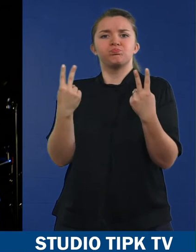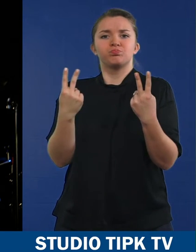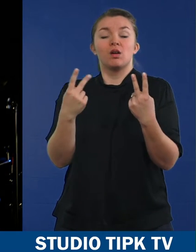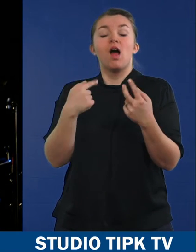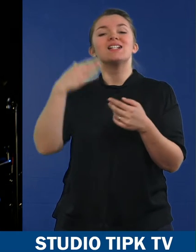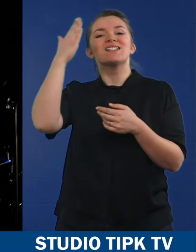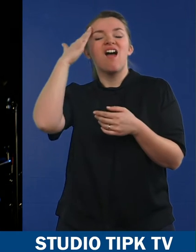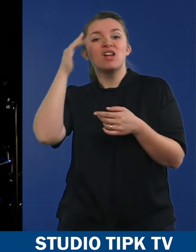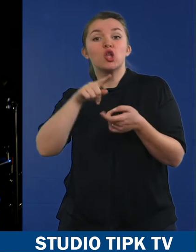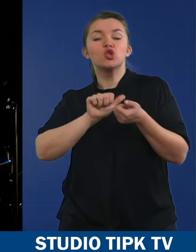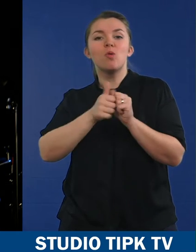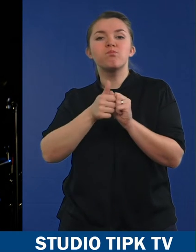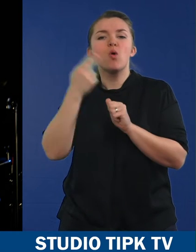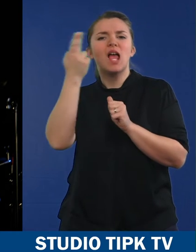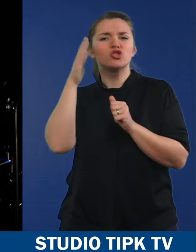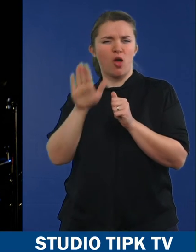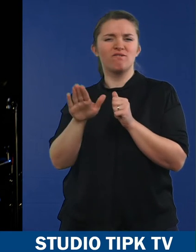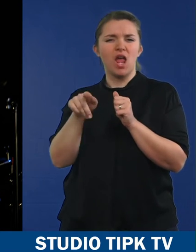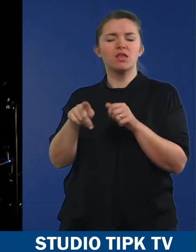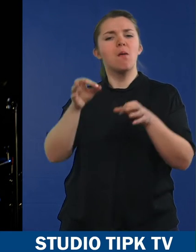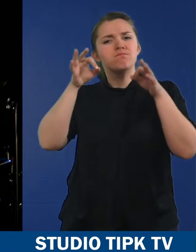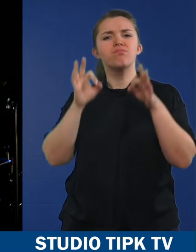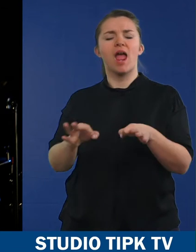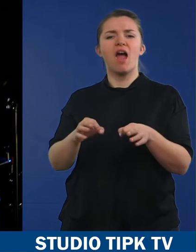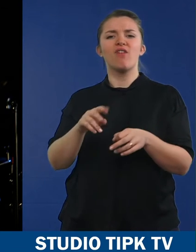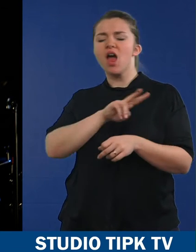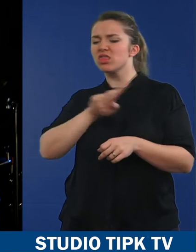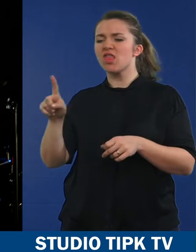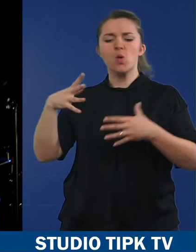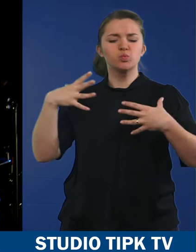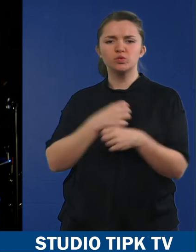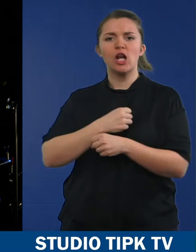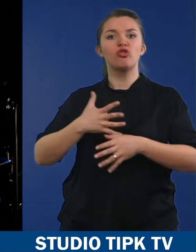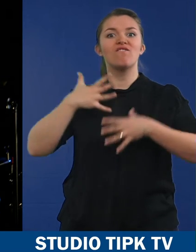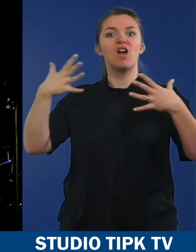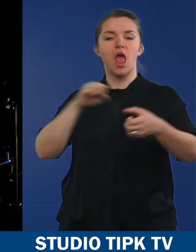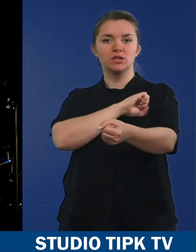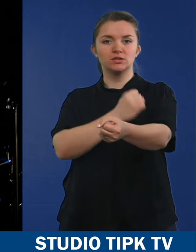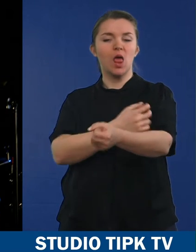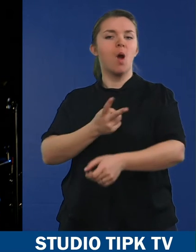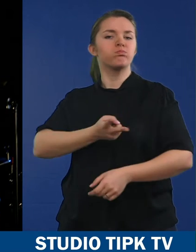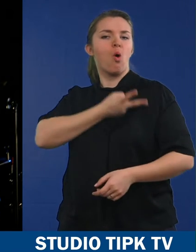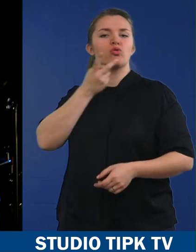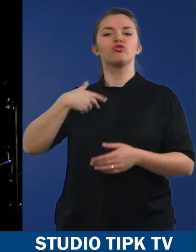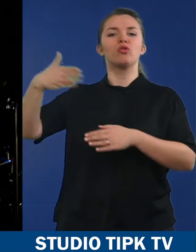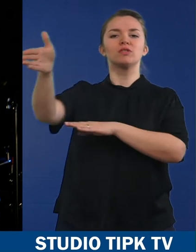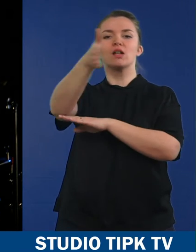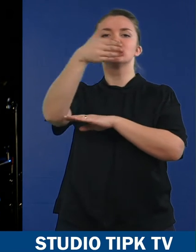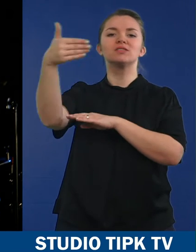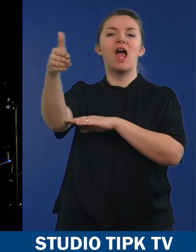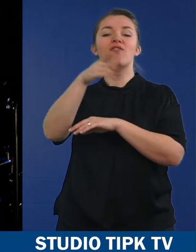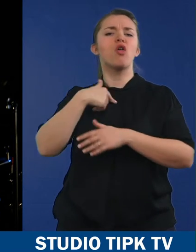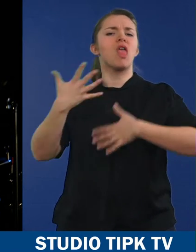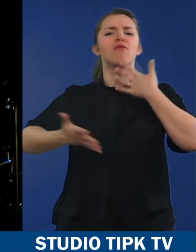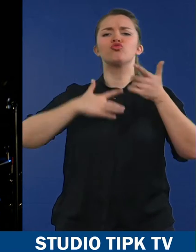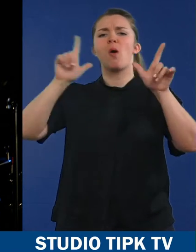V zavedanju, da je športna Slovenija prava, neustrašna velesila, ponosno vihtimo zastavo in